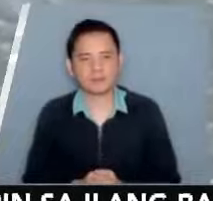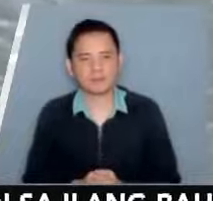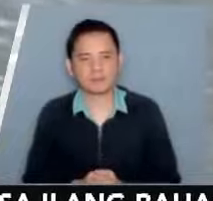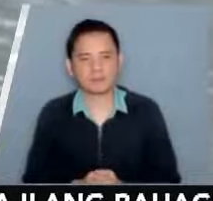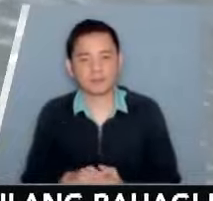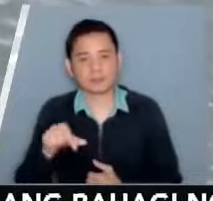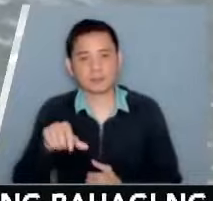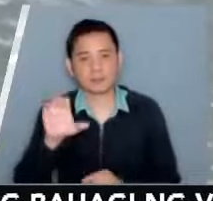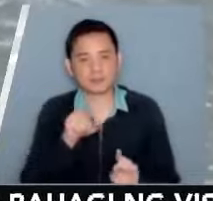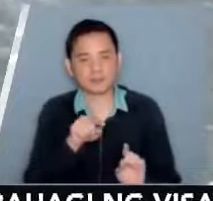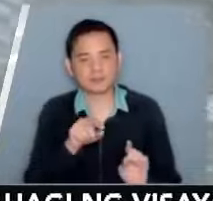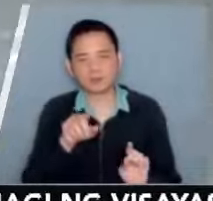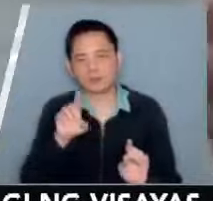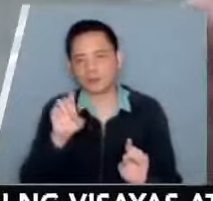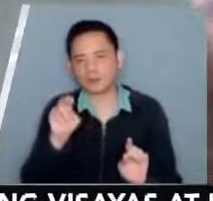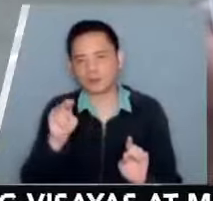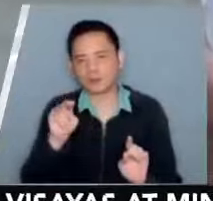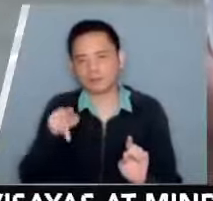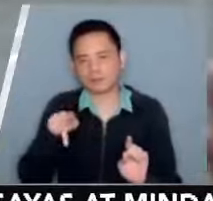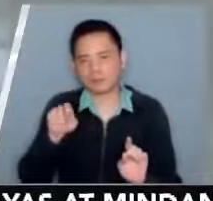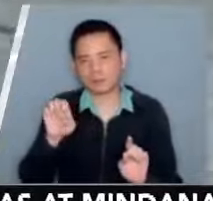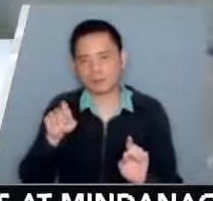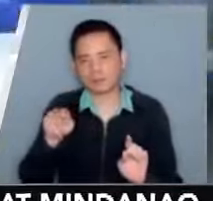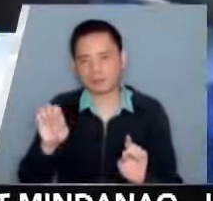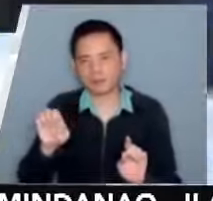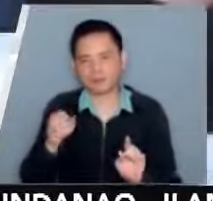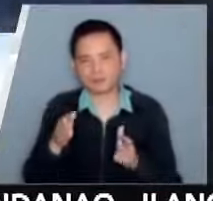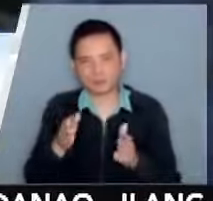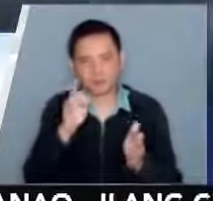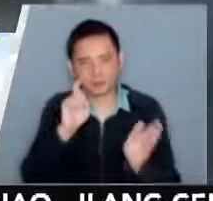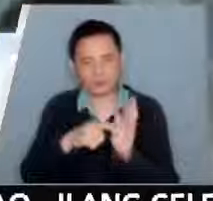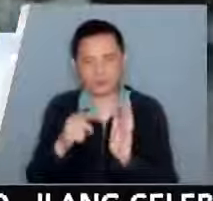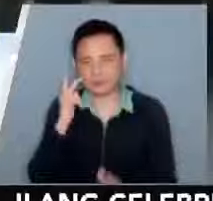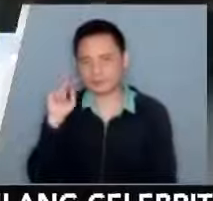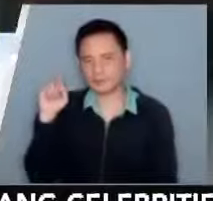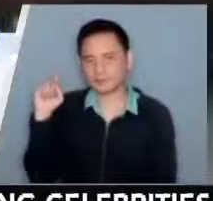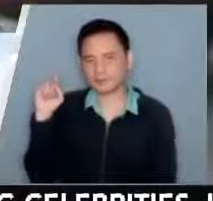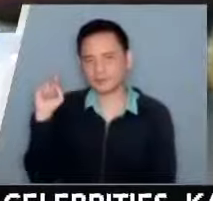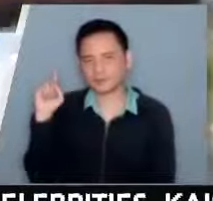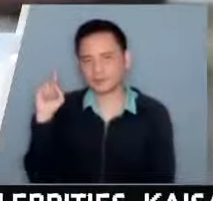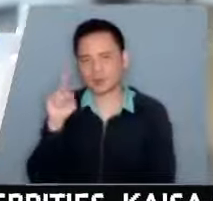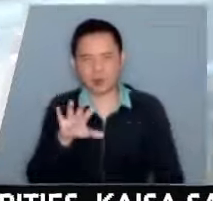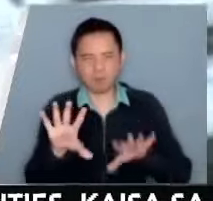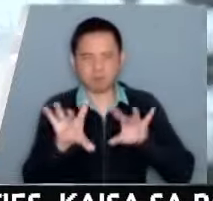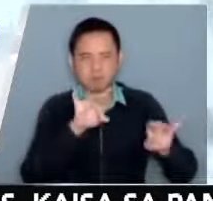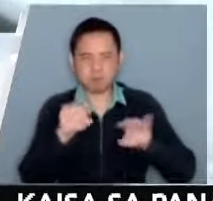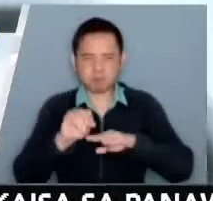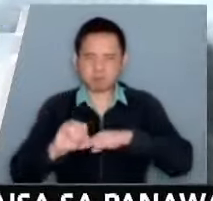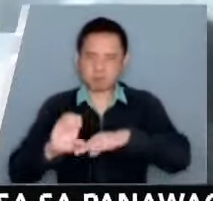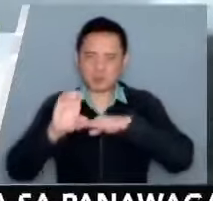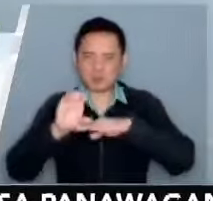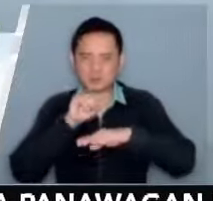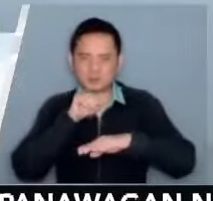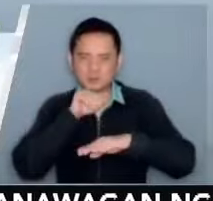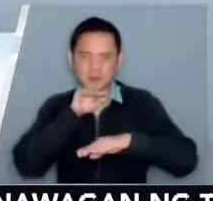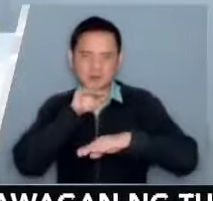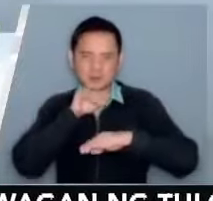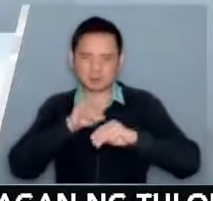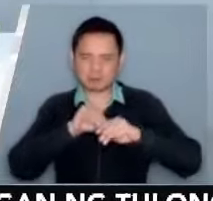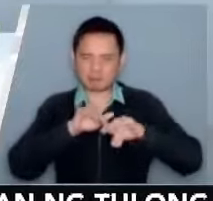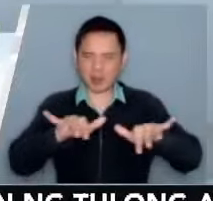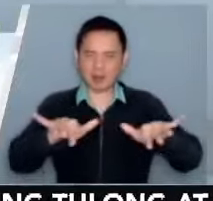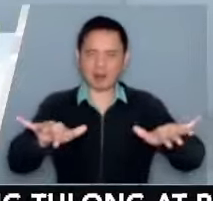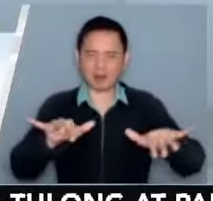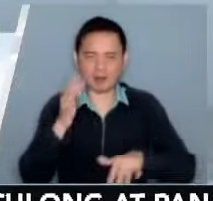Pepe Street. Kung nakikita naman ninyo, no, talaga namang napakakapal ang putik dito at napakadumi dahil ito nga ang ikangay